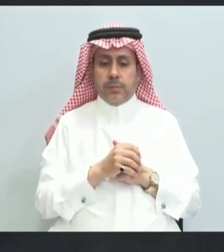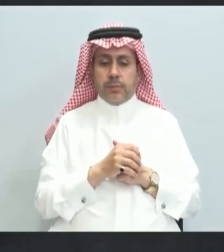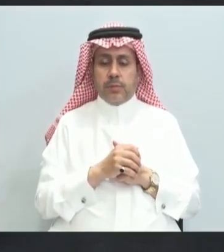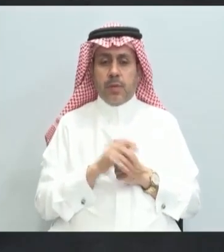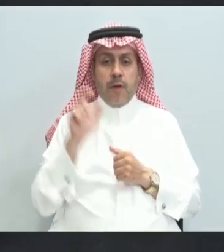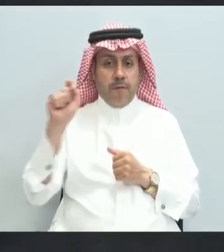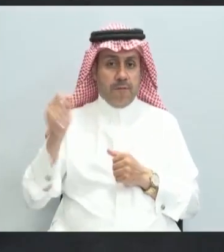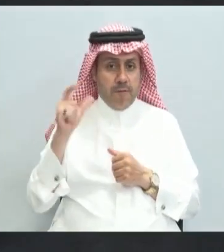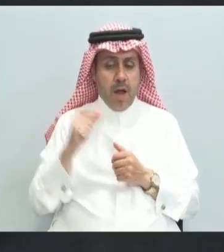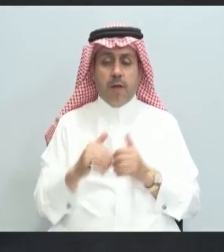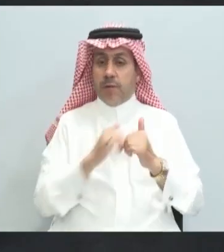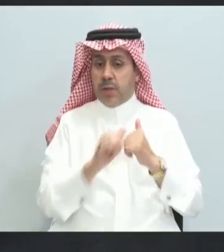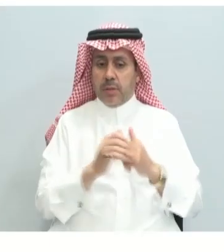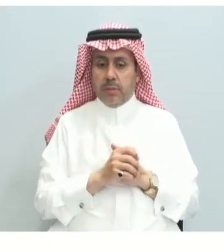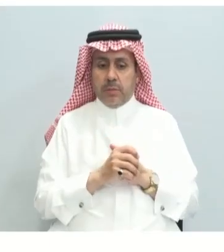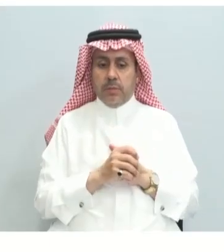أتفائل؟